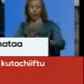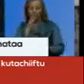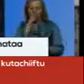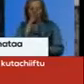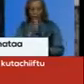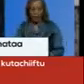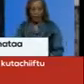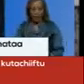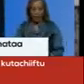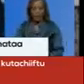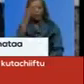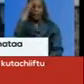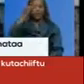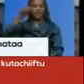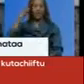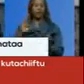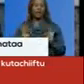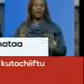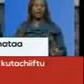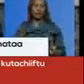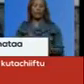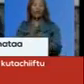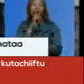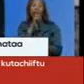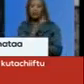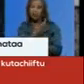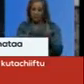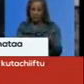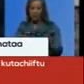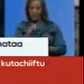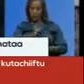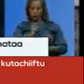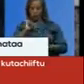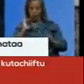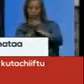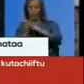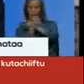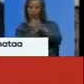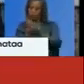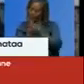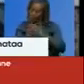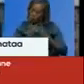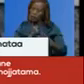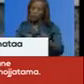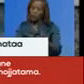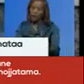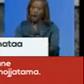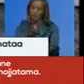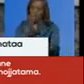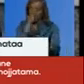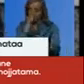ይፈጥራል። መርሳት የሌለብን ሀቅ ግን ለራሱም ሆነ ለሀገሩ በሥራውና በጥረቱ ሀብት